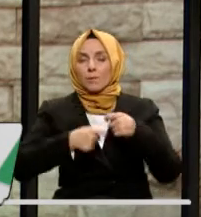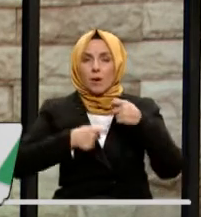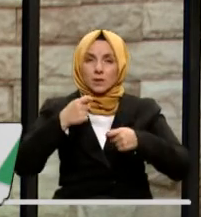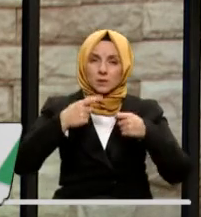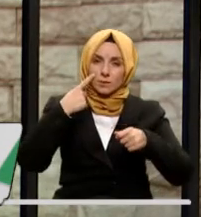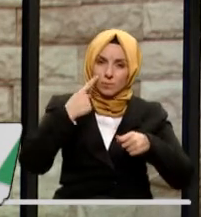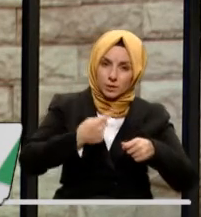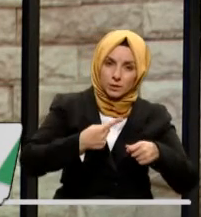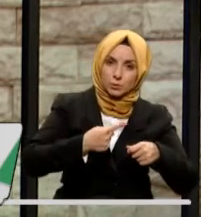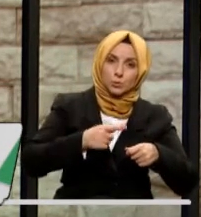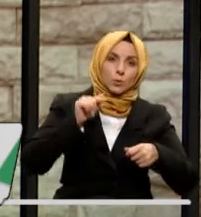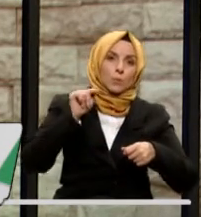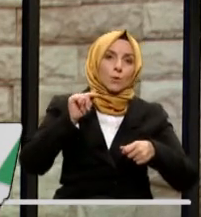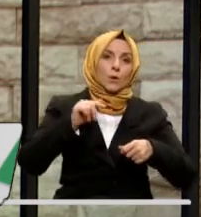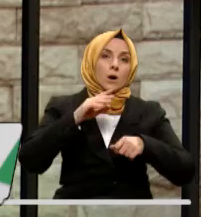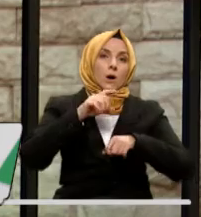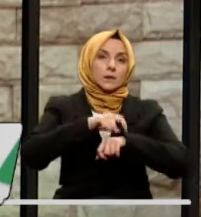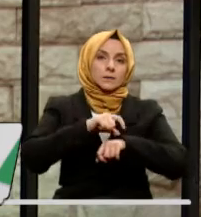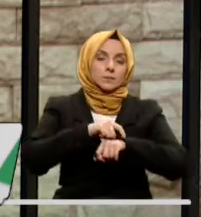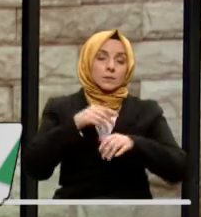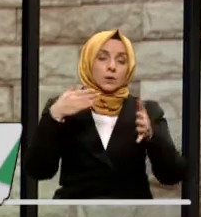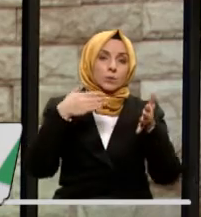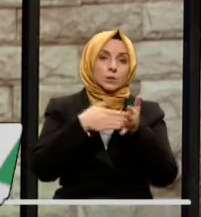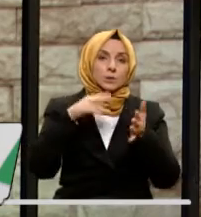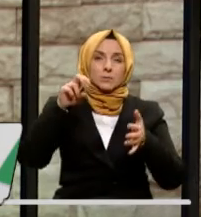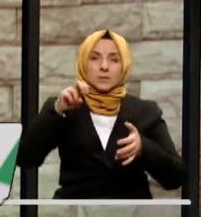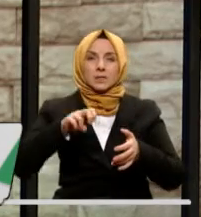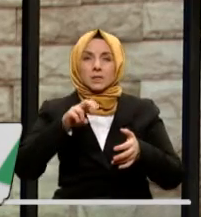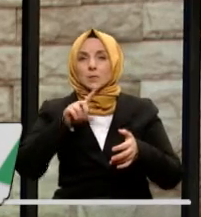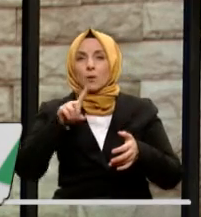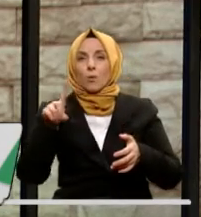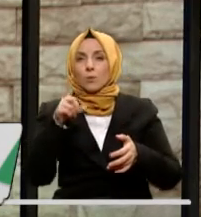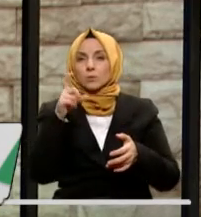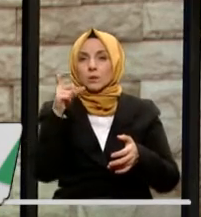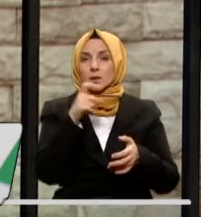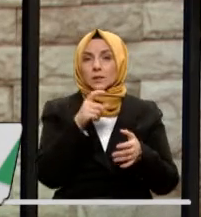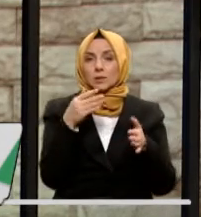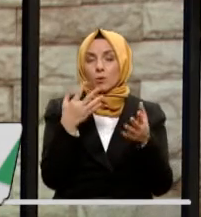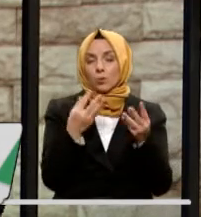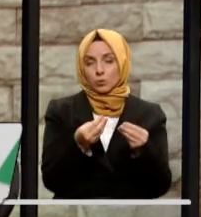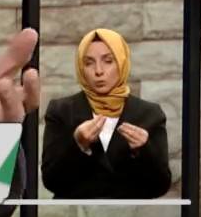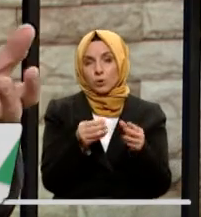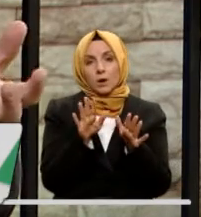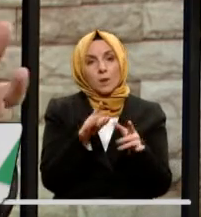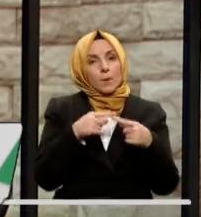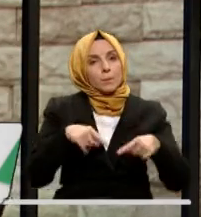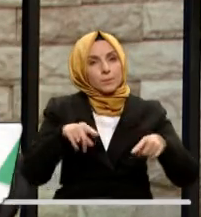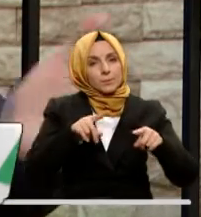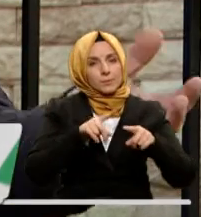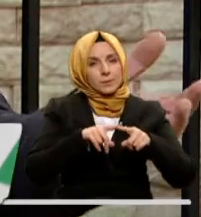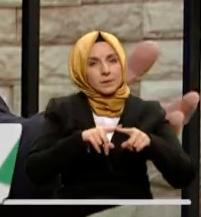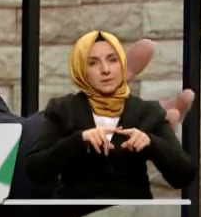hastamıza ulaşması 8-10 ayı bulabiliyor du ve oldukça büyük maliyetlerle birlikte geliyordu Ama biz